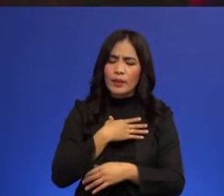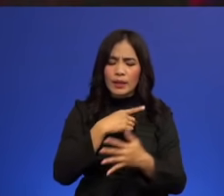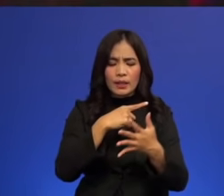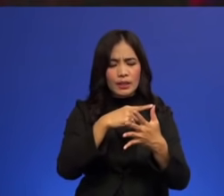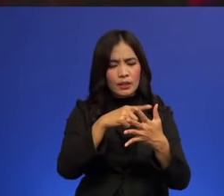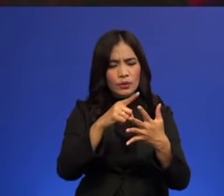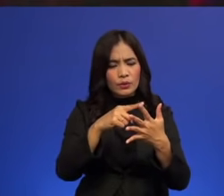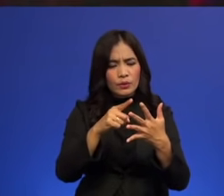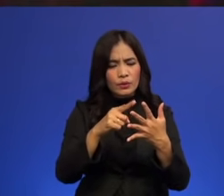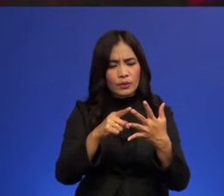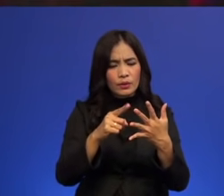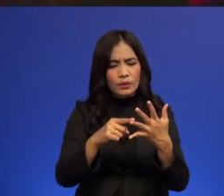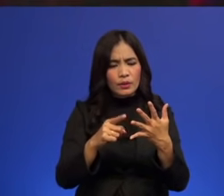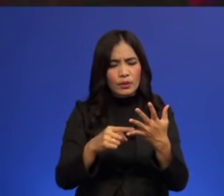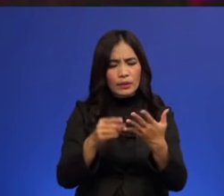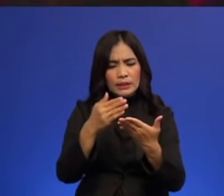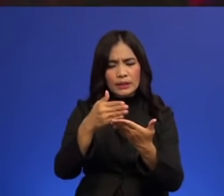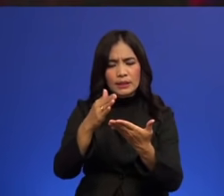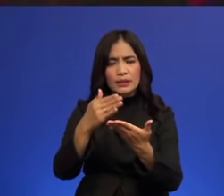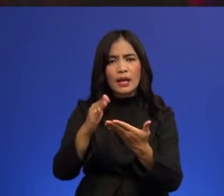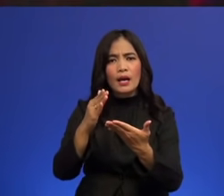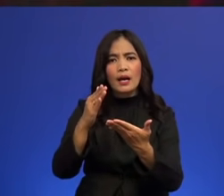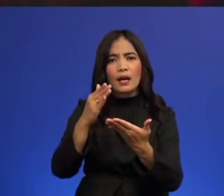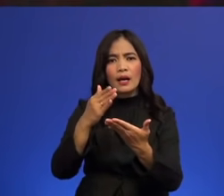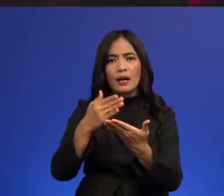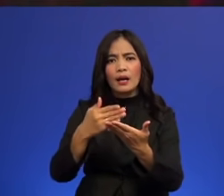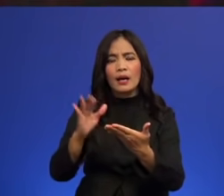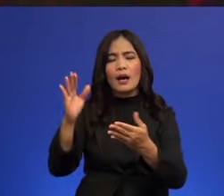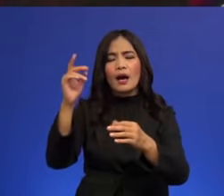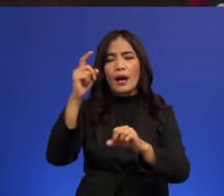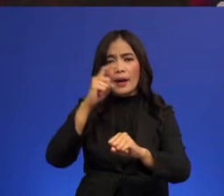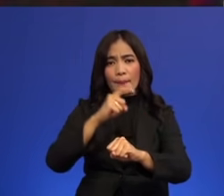ajarku menghitung sisa